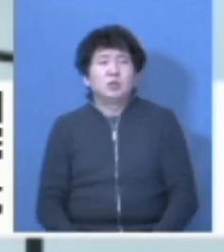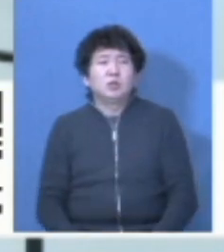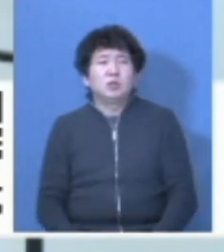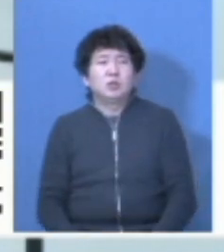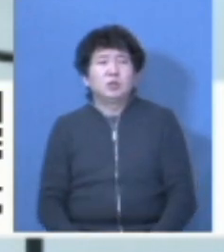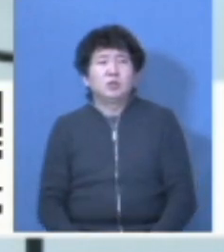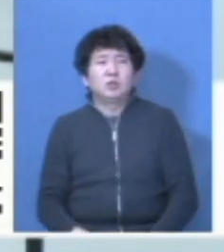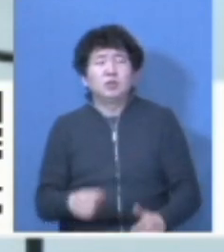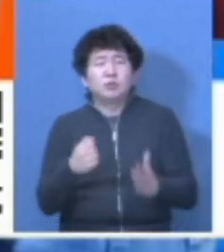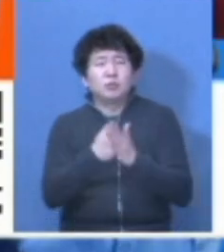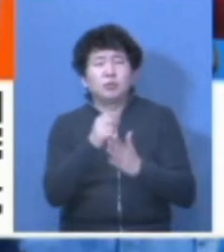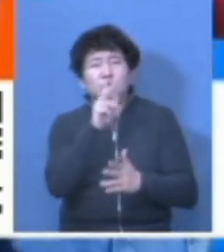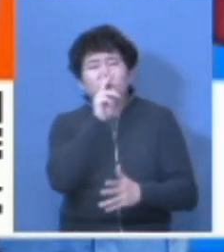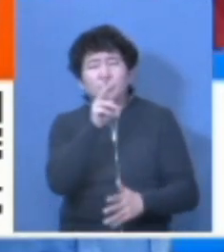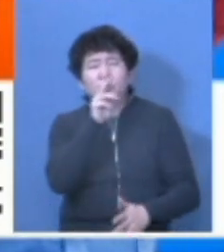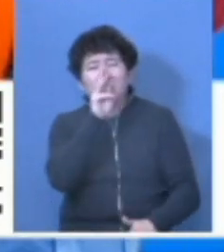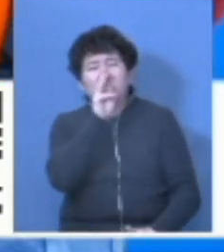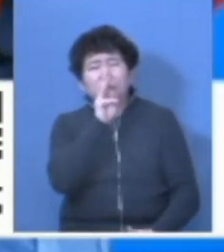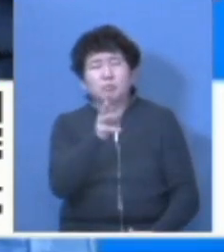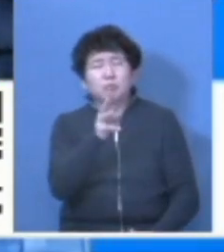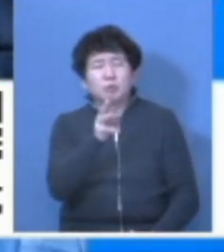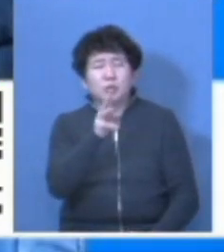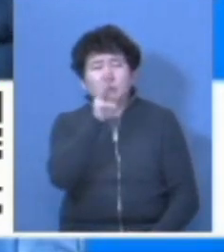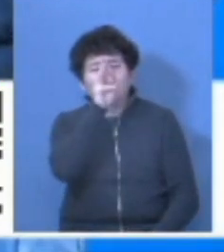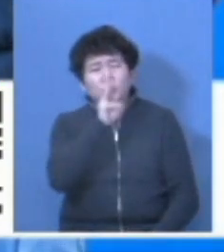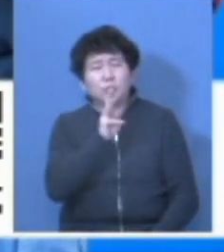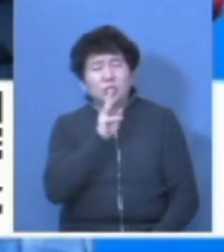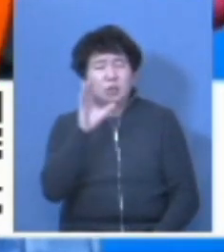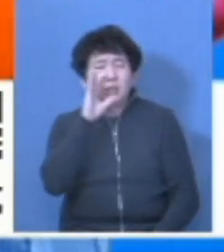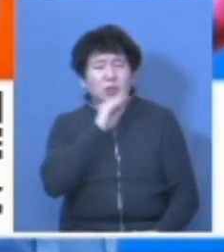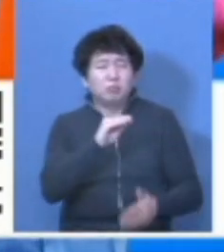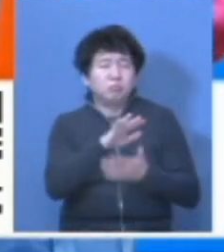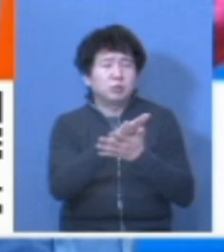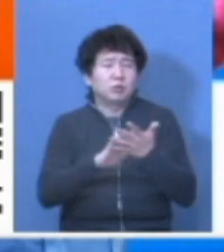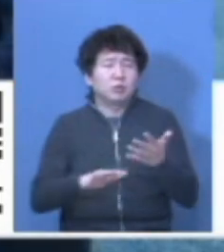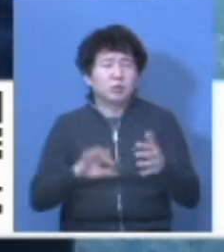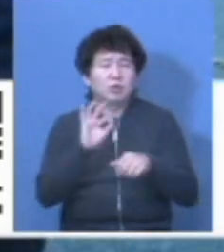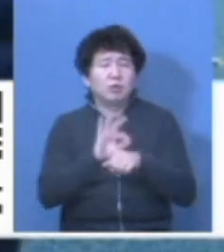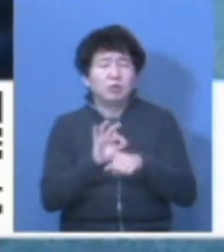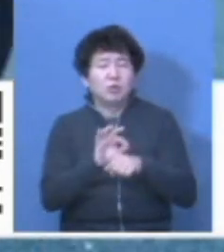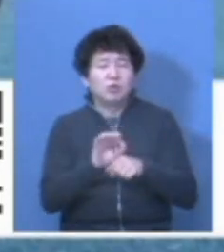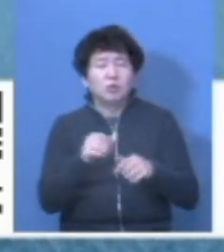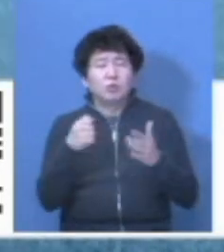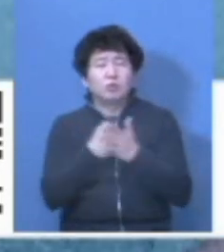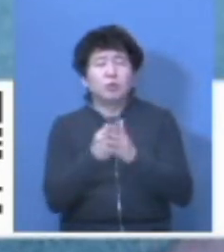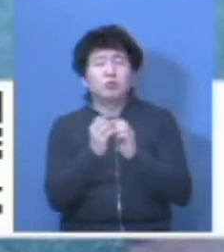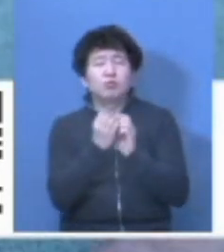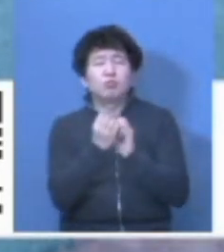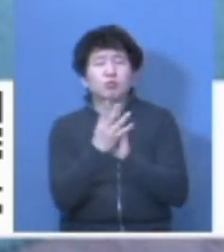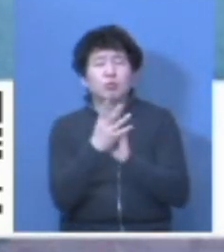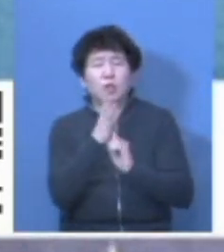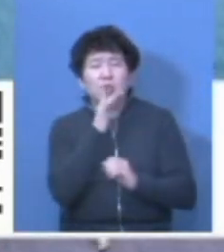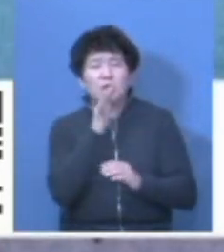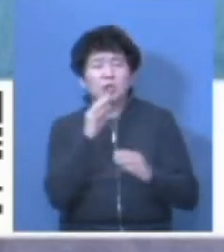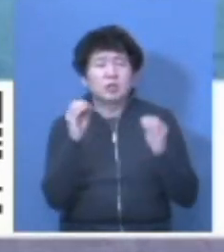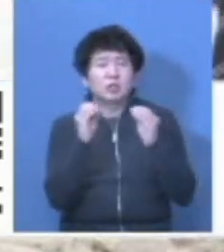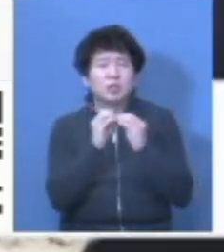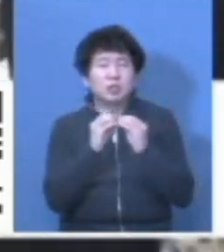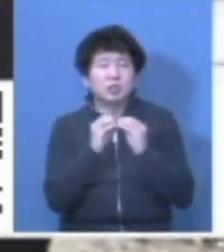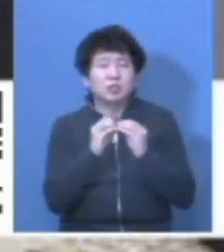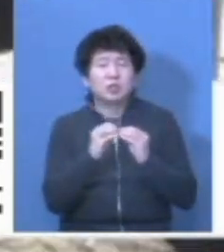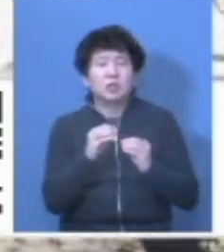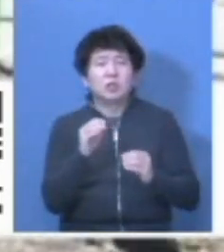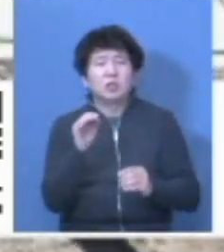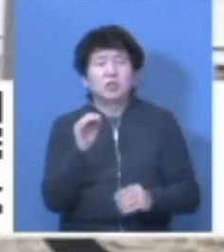2 айға дейін созылады. Ағымдағы жылдың 3 айында 14 жасқа дейінгі балалар арасында 10, жасөспірімдер арасында